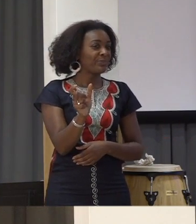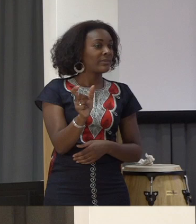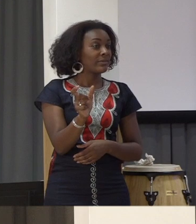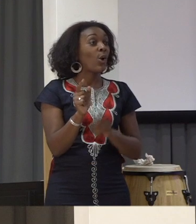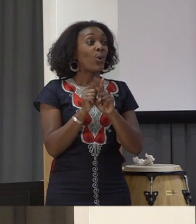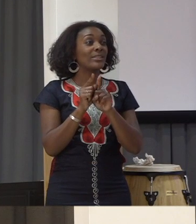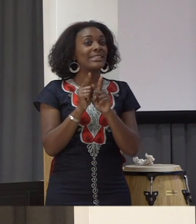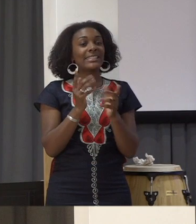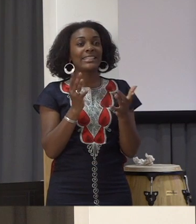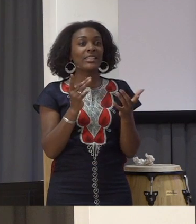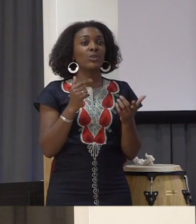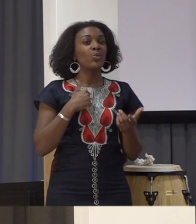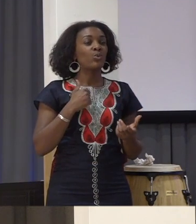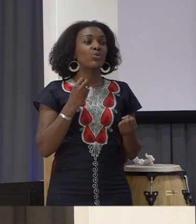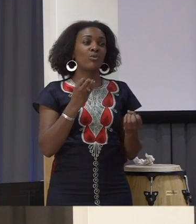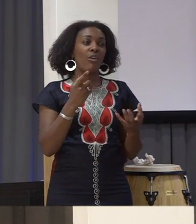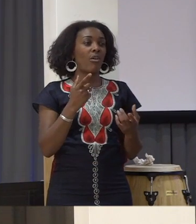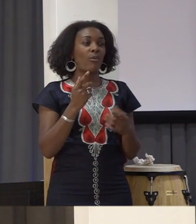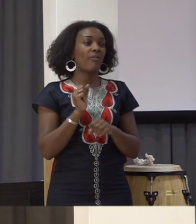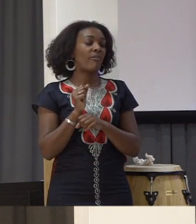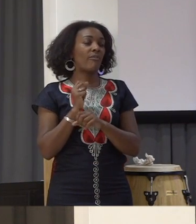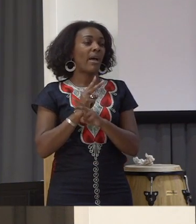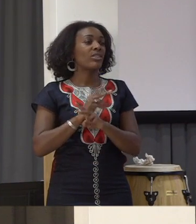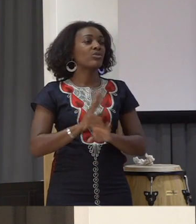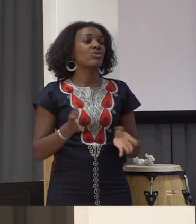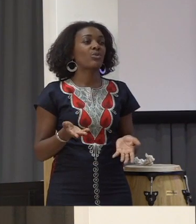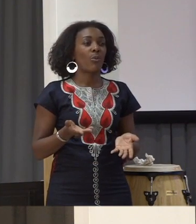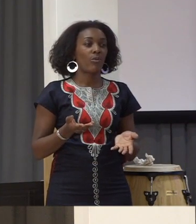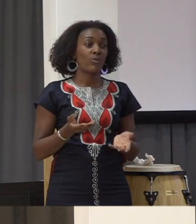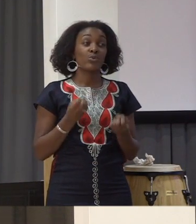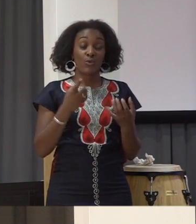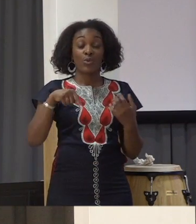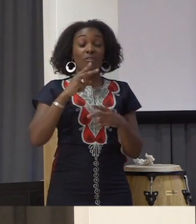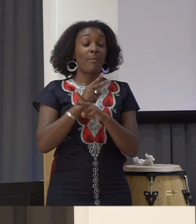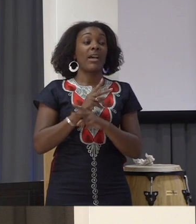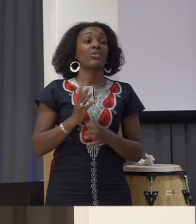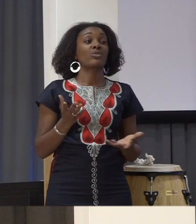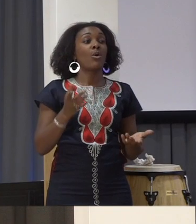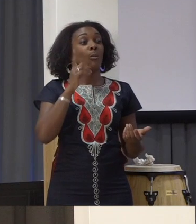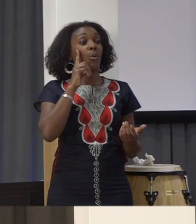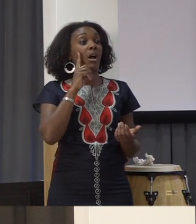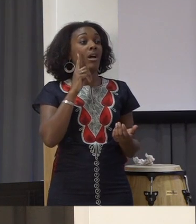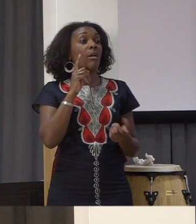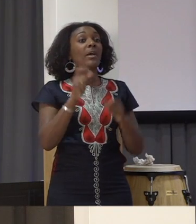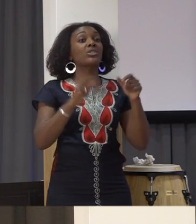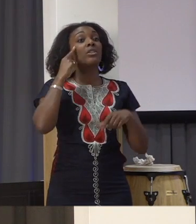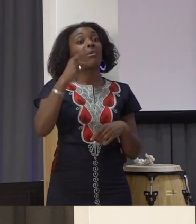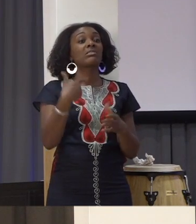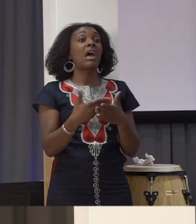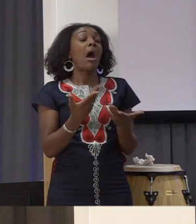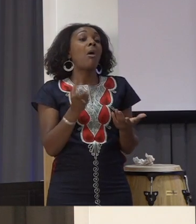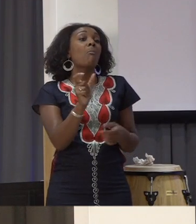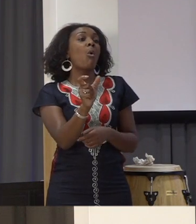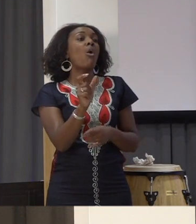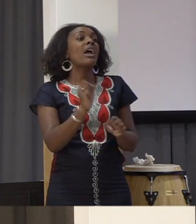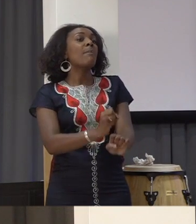nous ne prêtons que très peu d'attention, parce que bien souvent, cette force est reléguée au rang d'une simple émotion